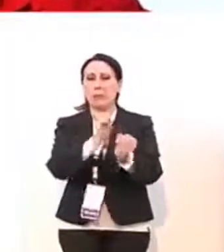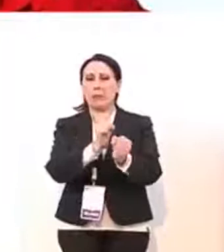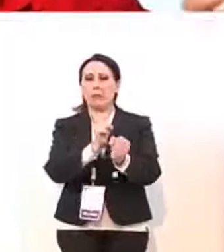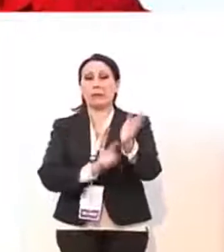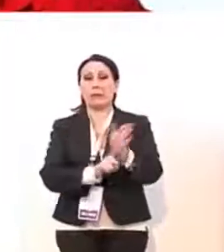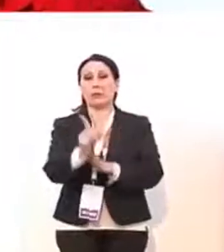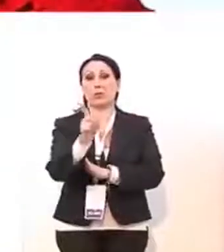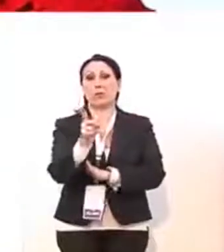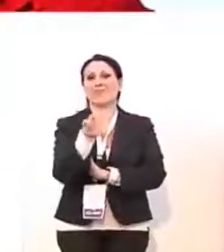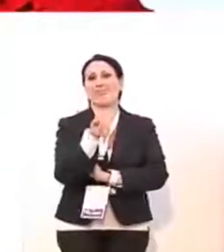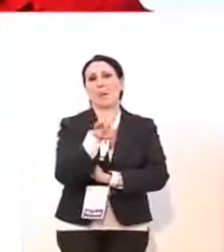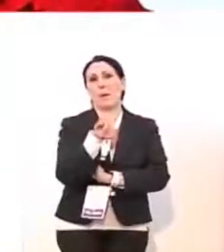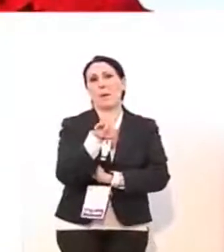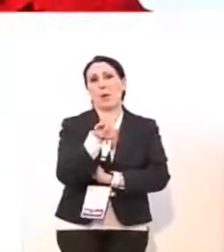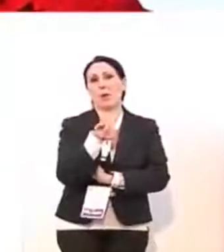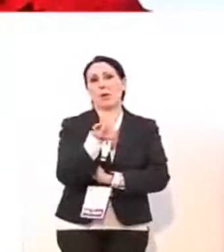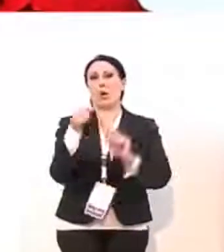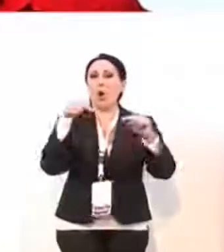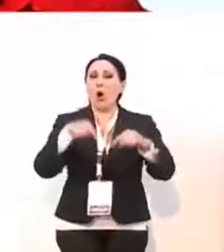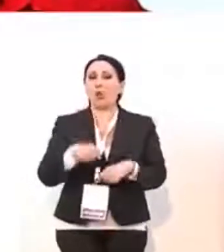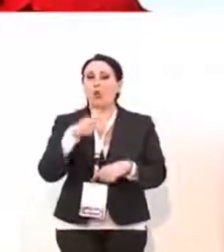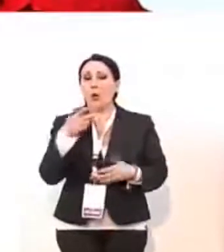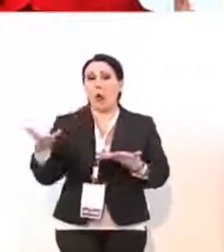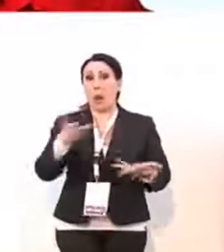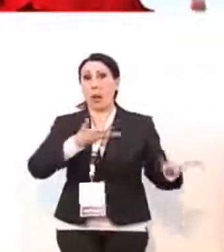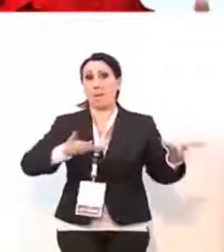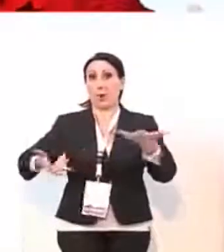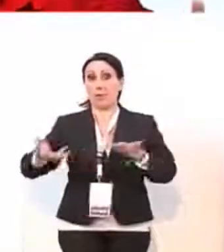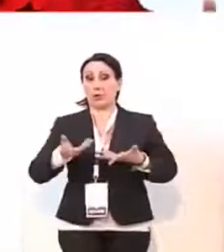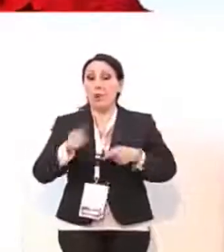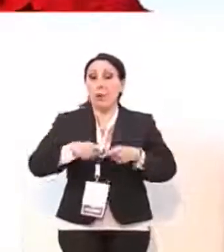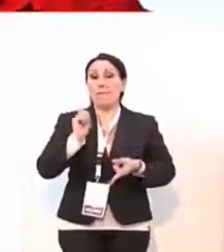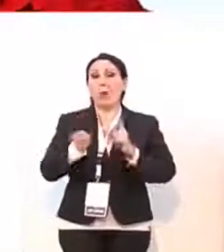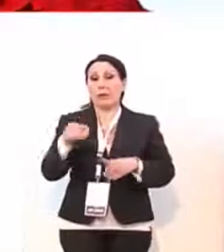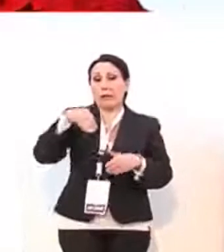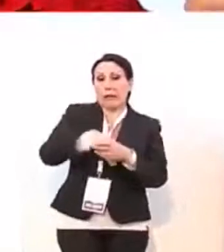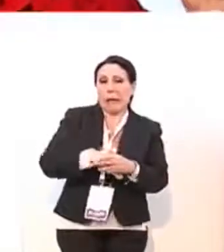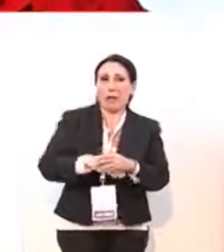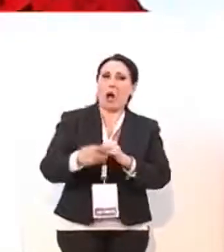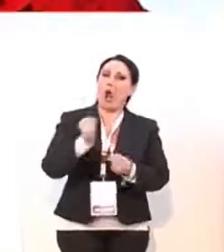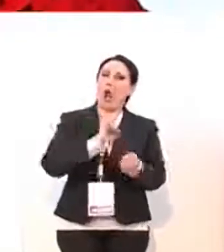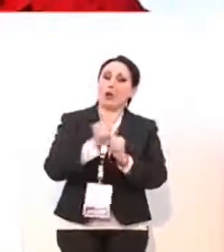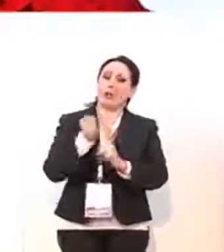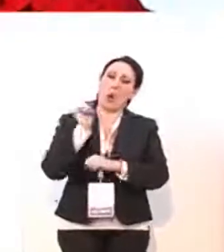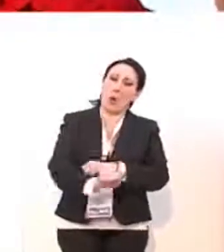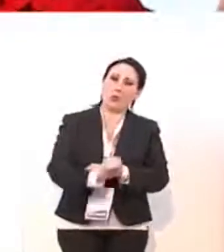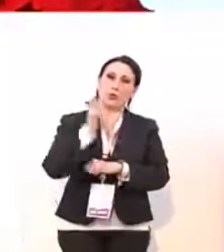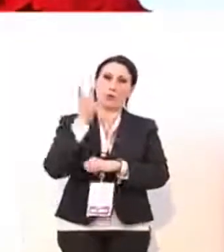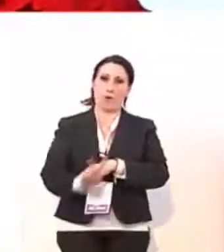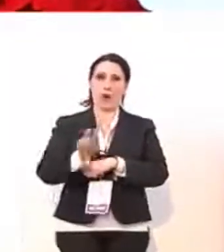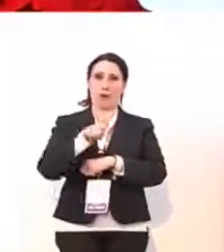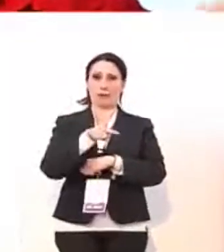politiche possono essere molto efficaci, perché è già in atto una trasformazione. È molto più